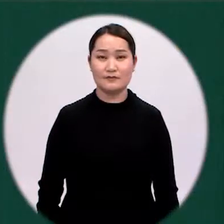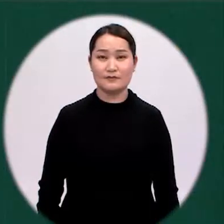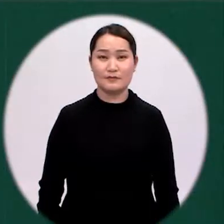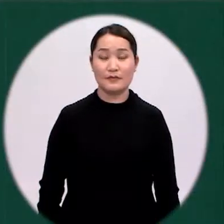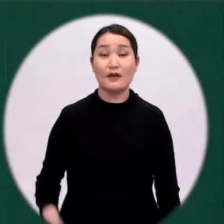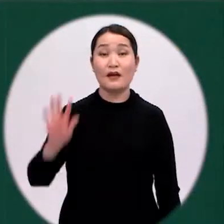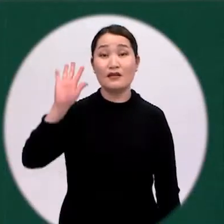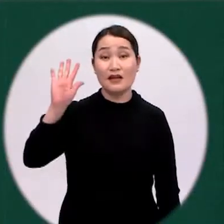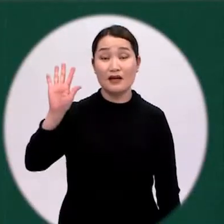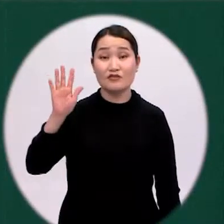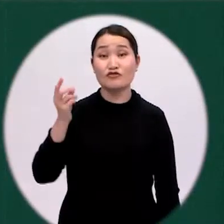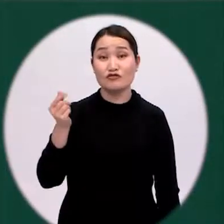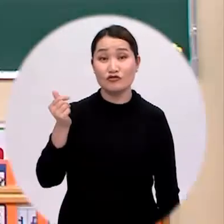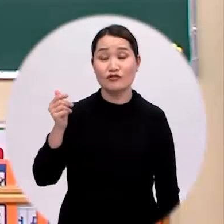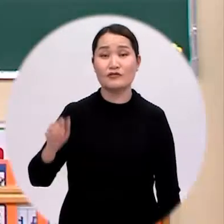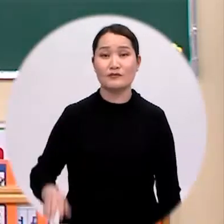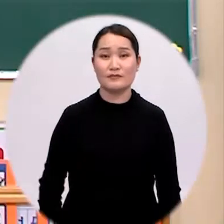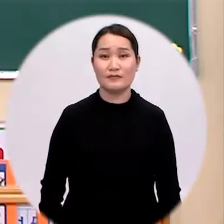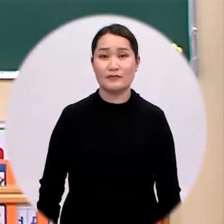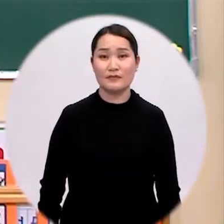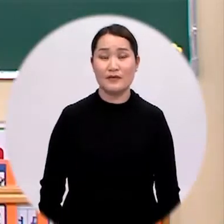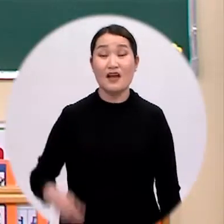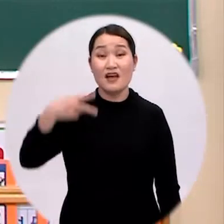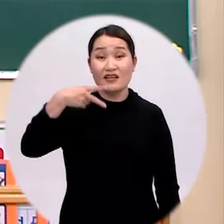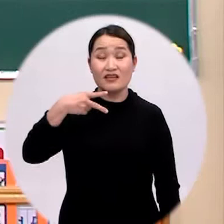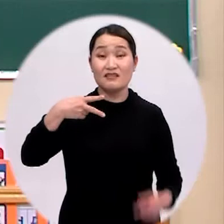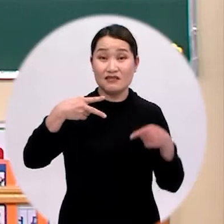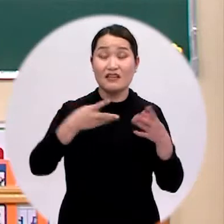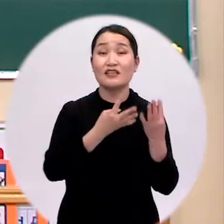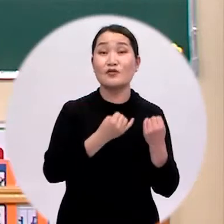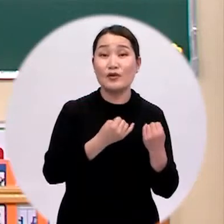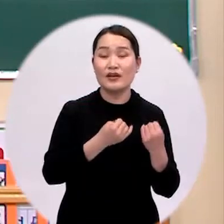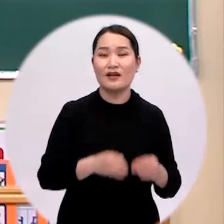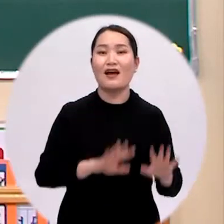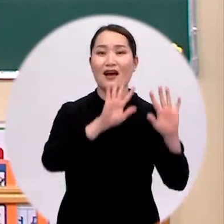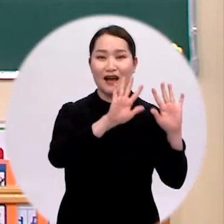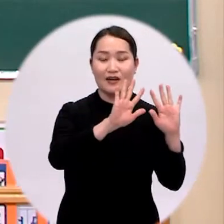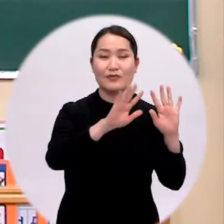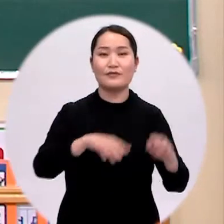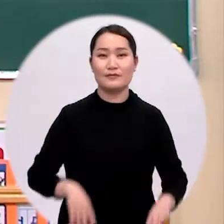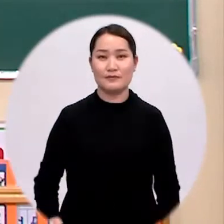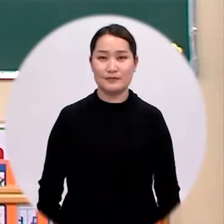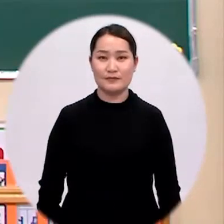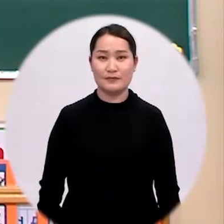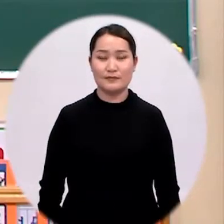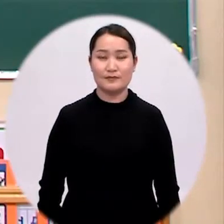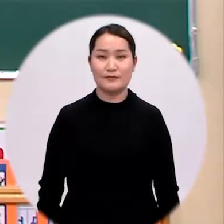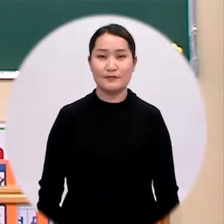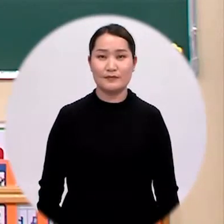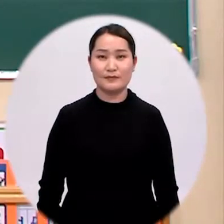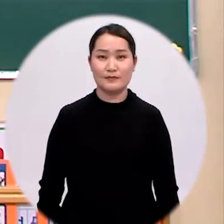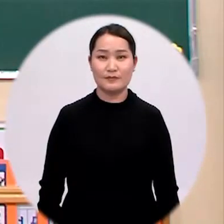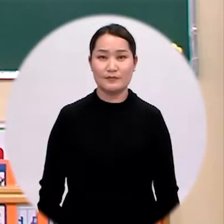ээ. 5 төгрөгөөс их мөнгөн дэвсгэрт ихэр цөмөрөө 10 төгрөг байна.